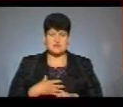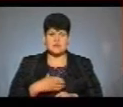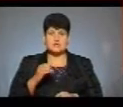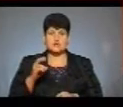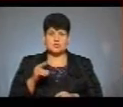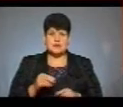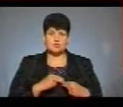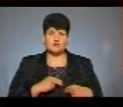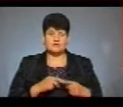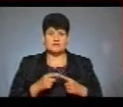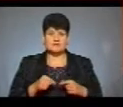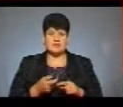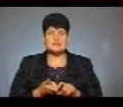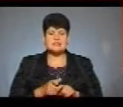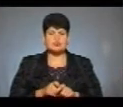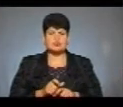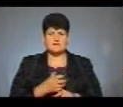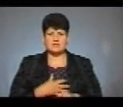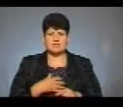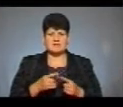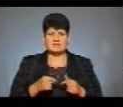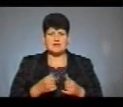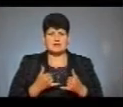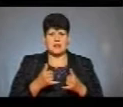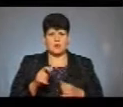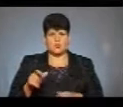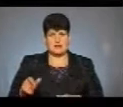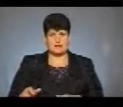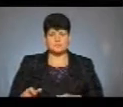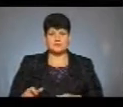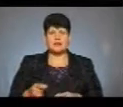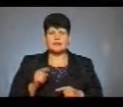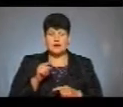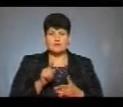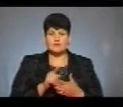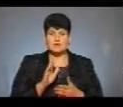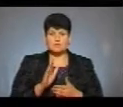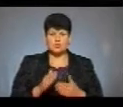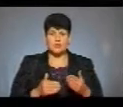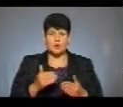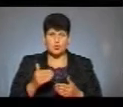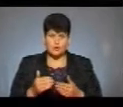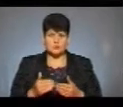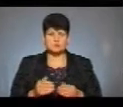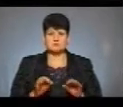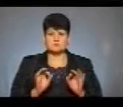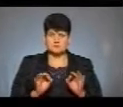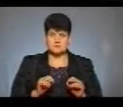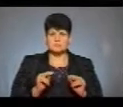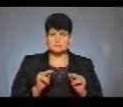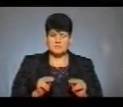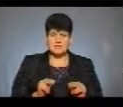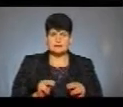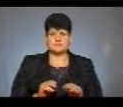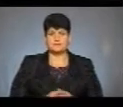соціально-трудова сфера – це надзвичайно важлива сфера для людини. Там повинні бути кроки виважені, кроки справедливі і кроки